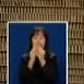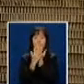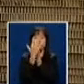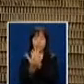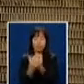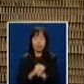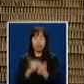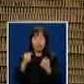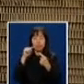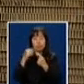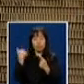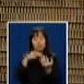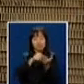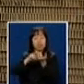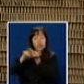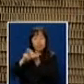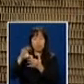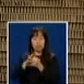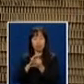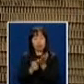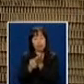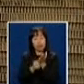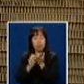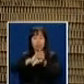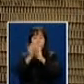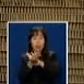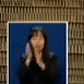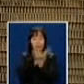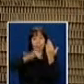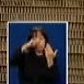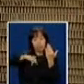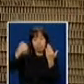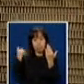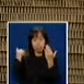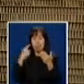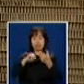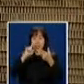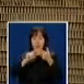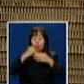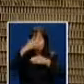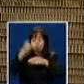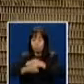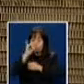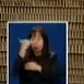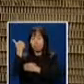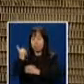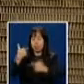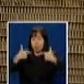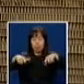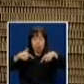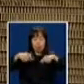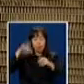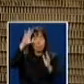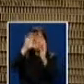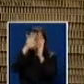ก็จะมีข้อเสนอที่เกี่ยวข้องกับการปฏิรูปด้วยและก็ก่อนที่จะจบรายการนั้นก็จะมีสกู๊ปนะครับต่อเนื่องจาก